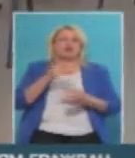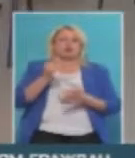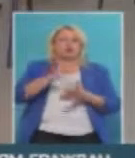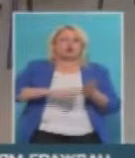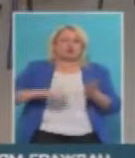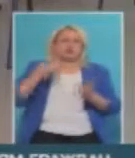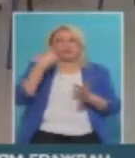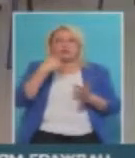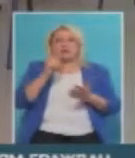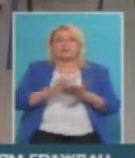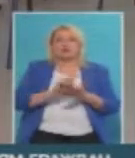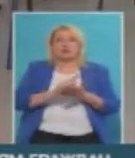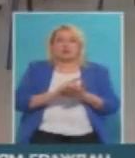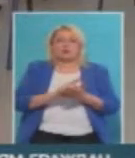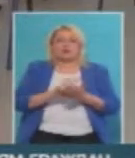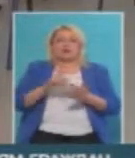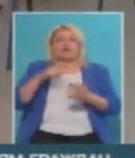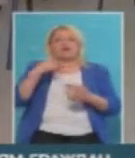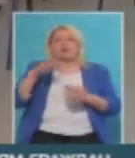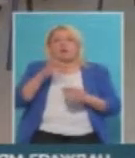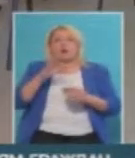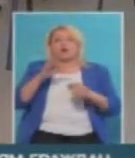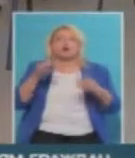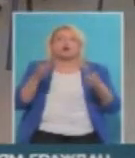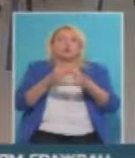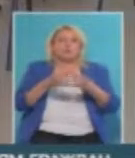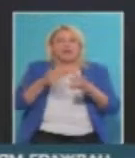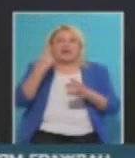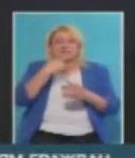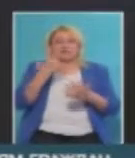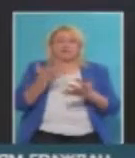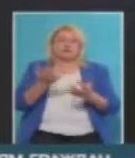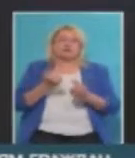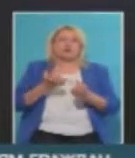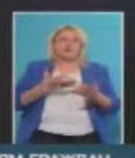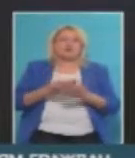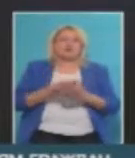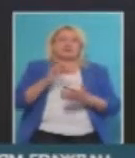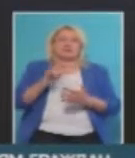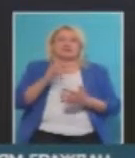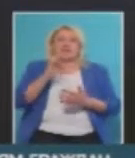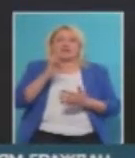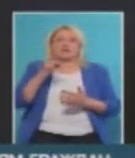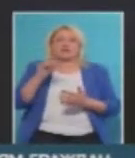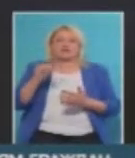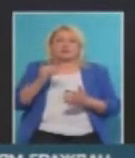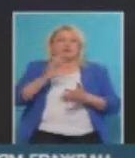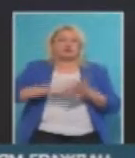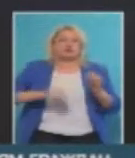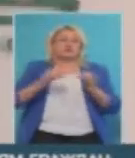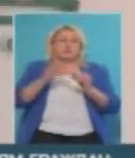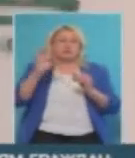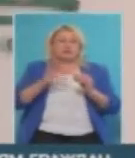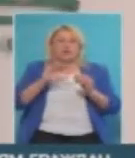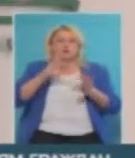удержанный индивидуальный подоходный налог. Речь идет об определенной категории лиц, которые получили выплаты из ЕНПФ. Удержанные 10%